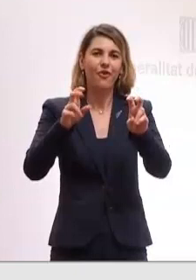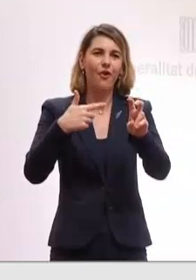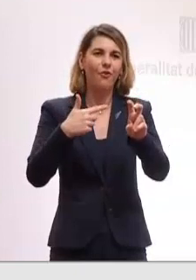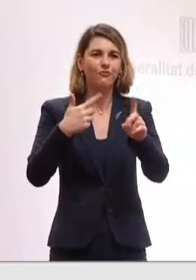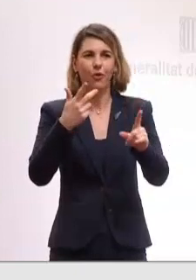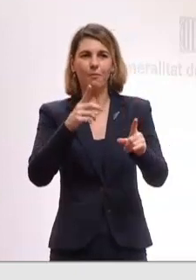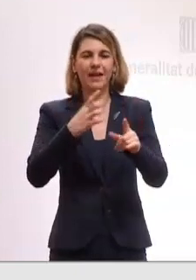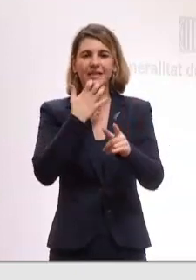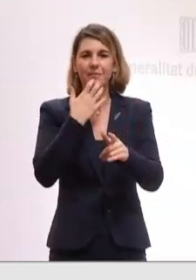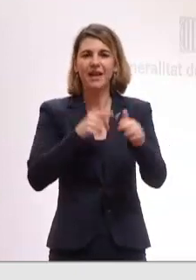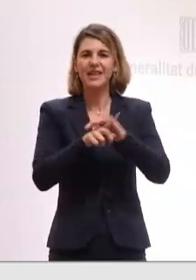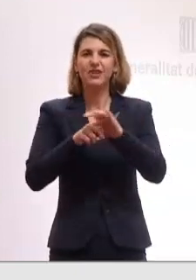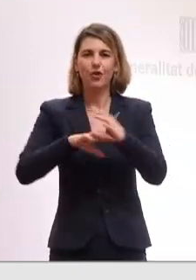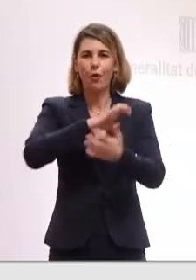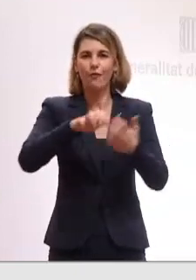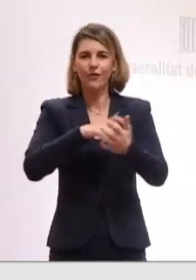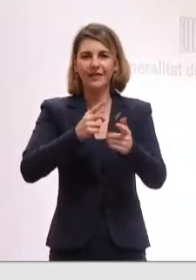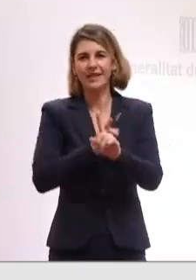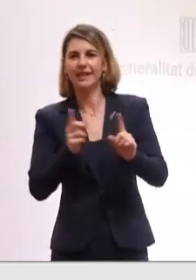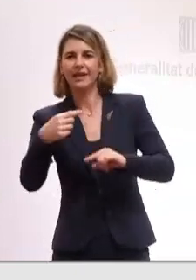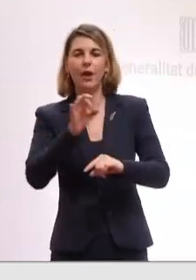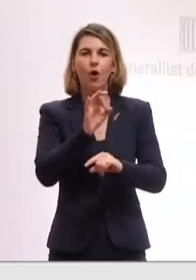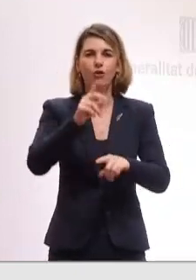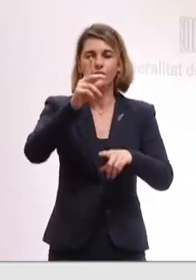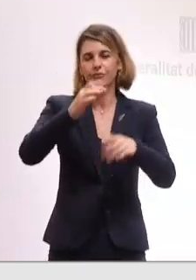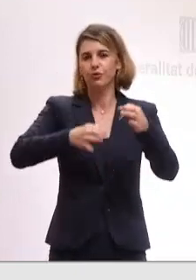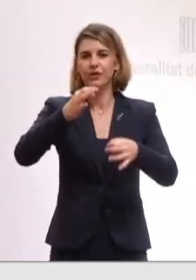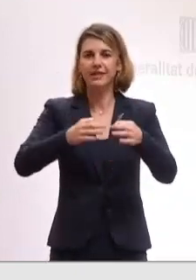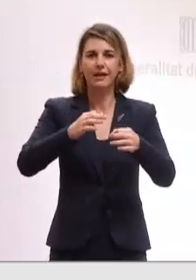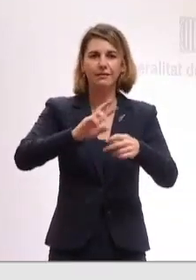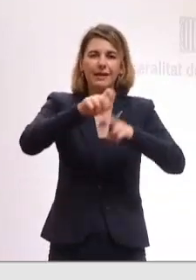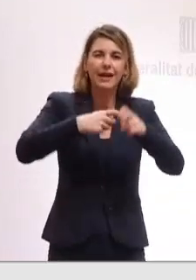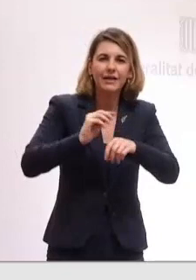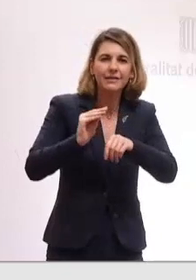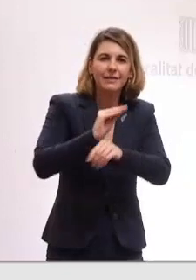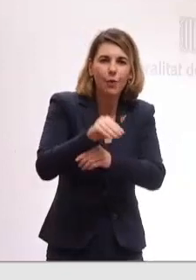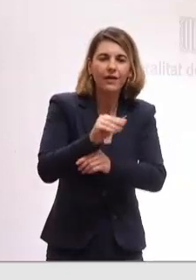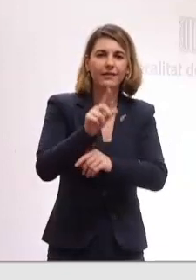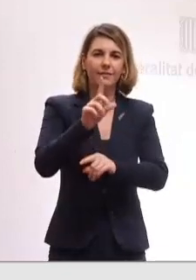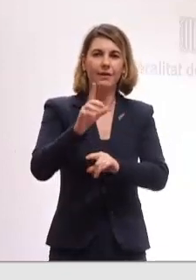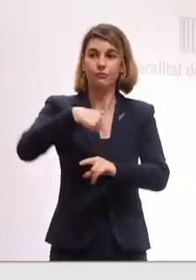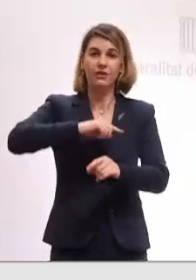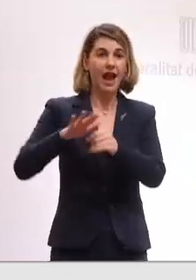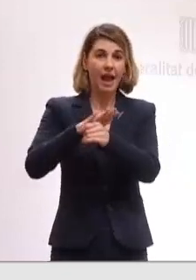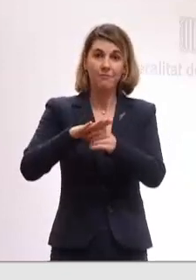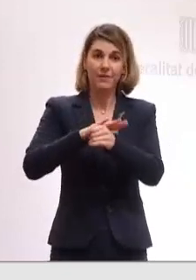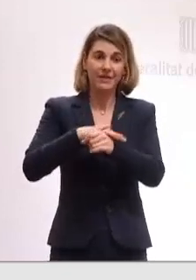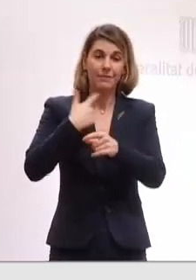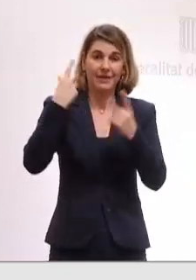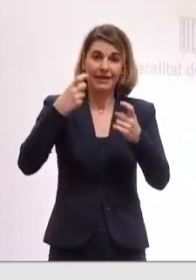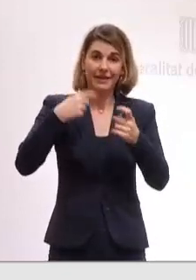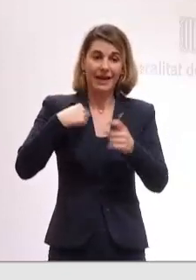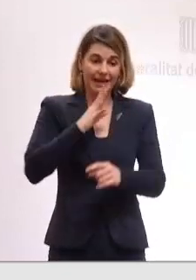de conflictes i la justícia restaurativa, àmbits que estem impulsant de forma molt decidida al llarg